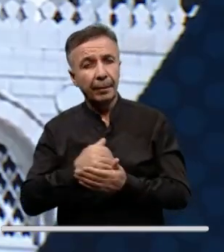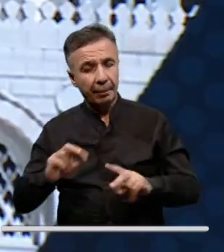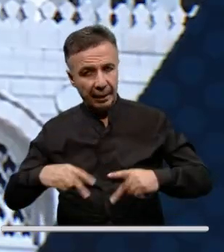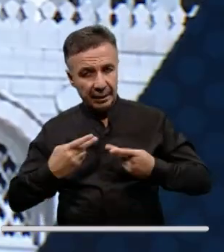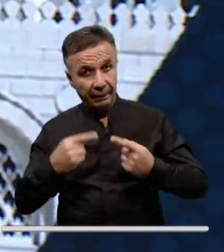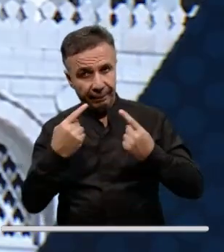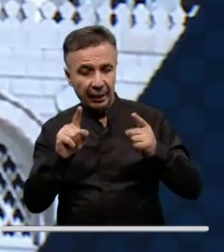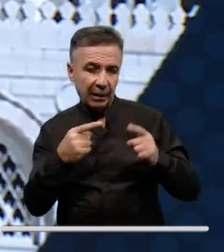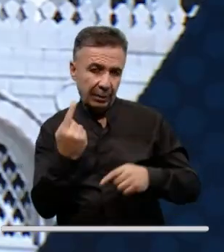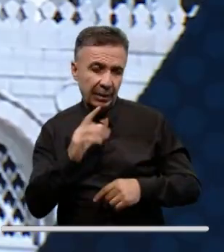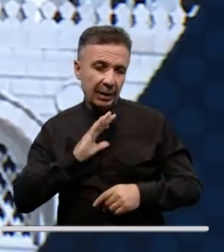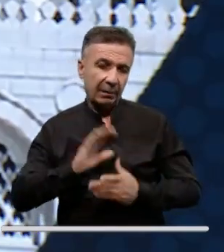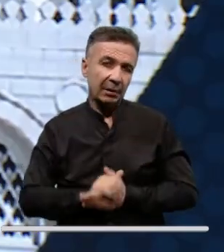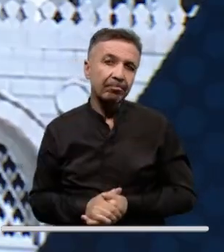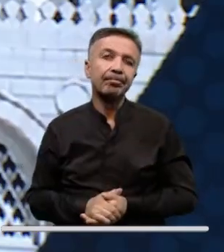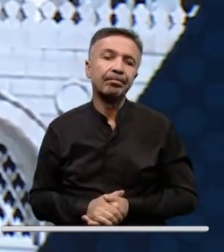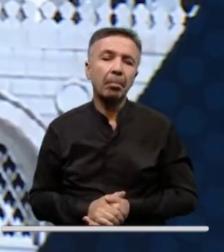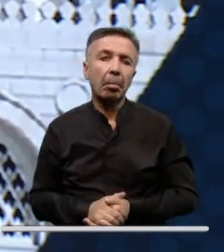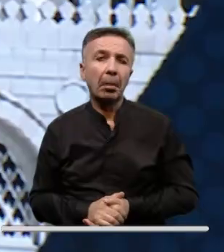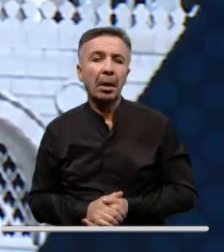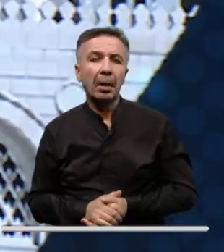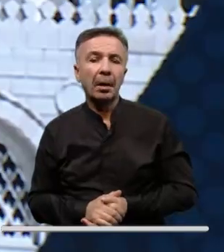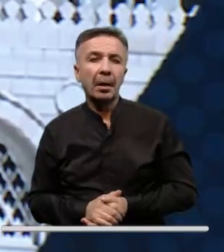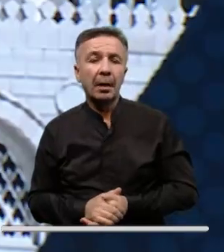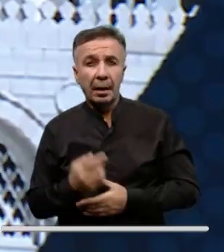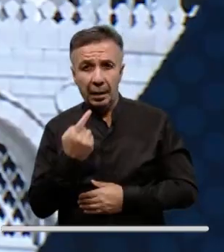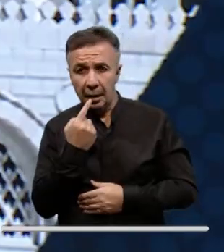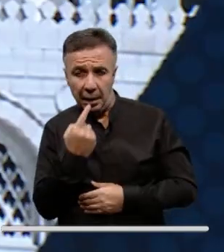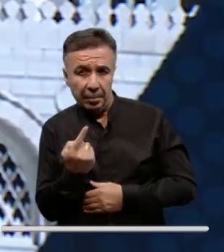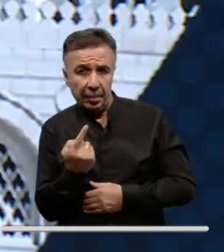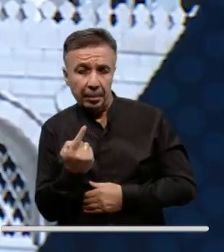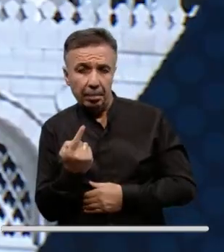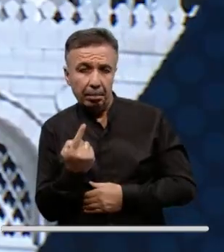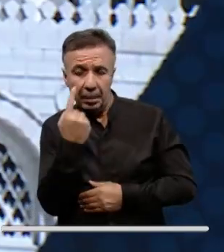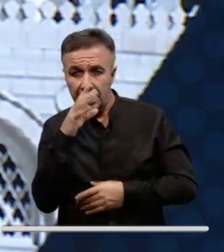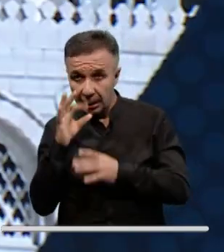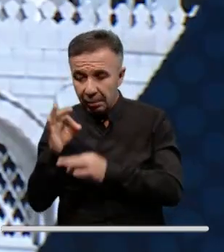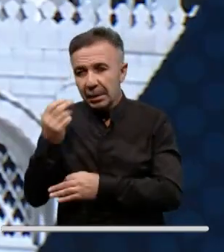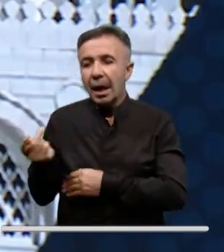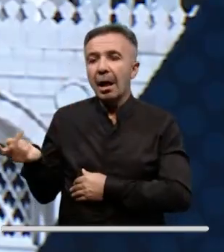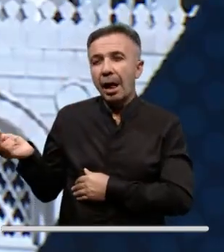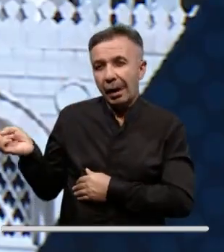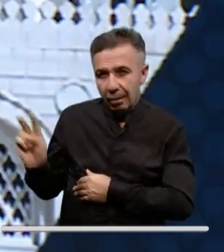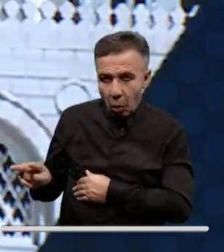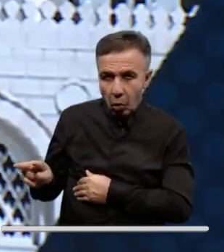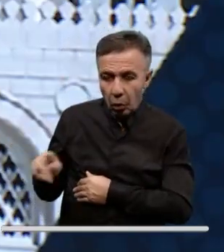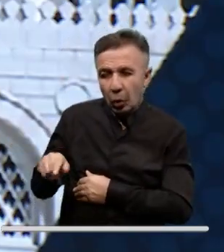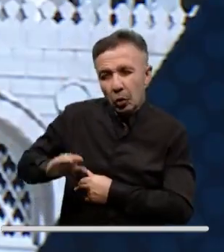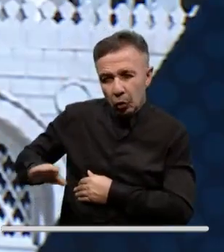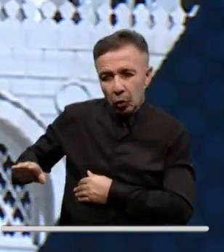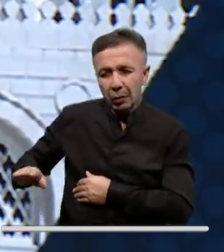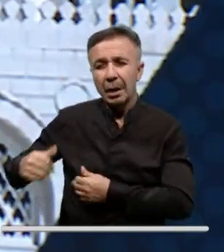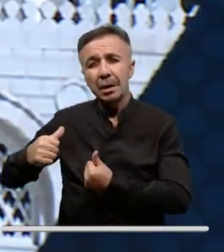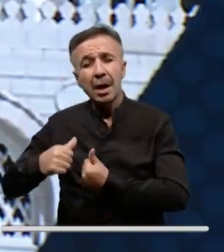Onu da ifade etmemiz gerekir diyelim ki Eee Efendim bir kimse vefat etti Onun çocukları